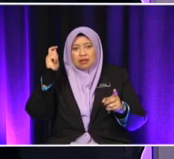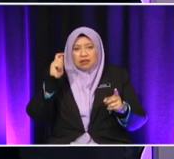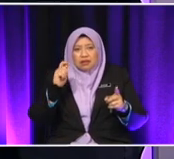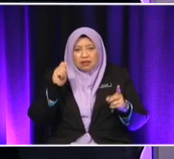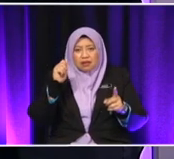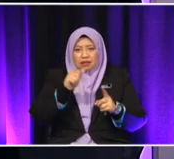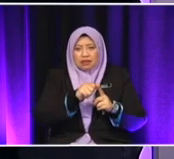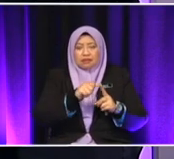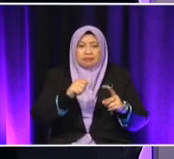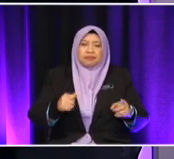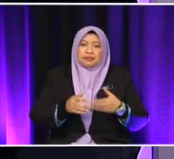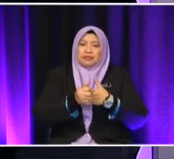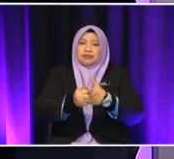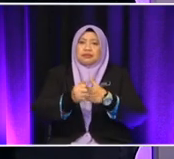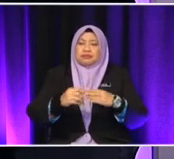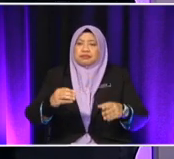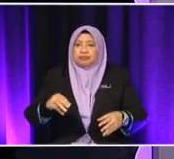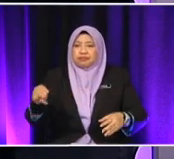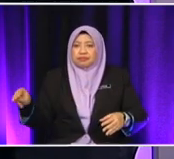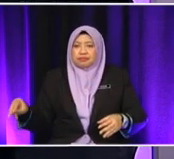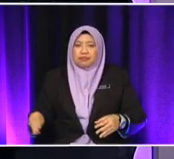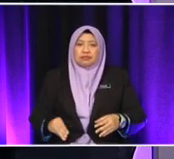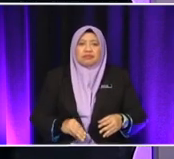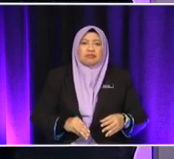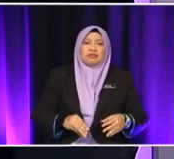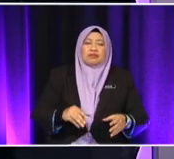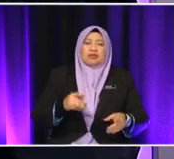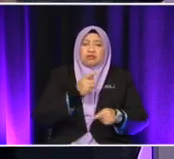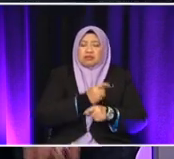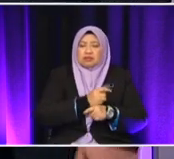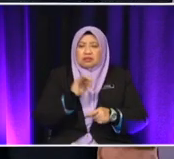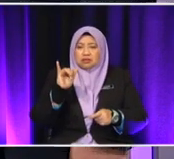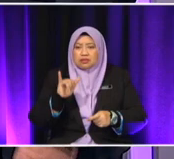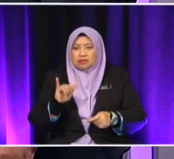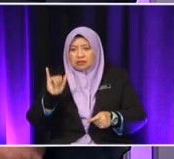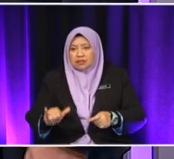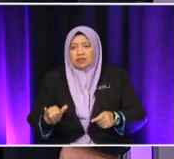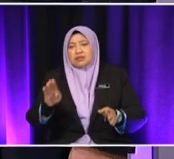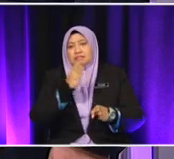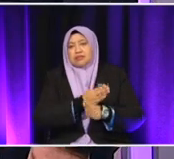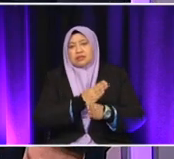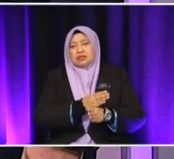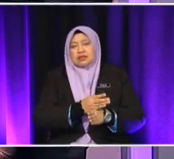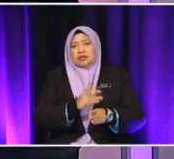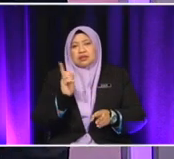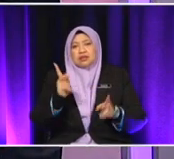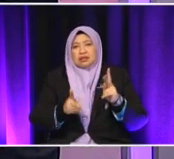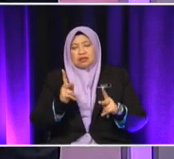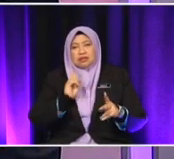menjawab mengikut kehendak ataupun tugas San yang sebenarnya jika kita mengetahui